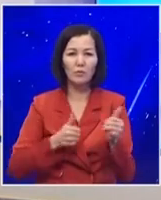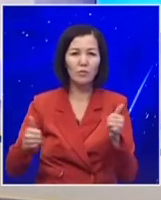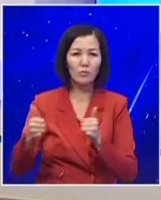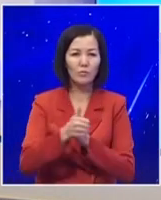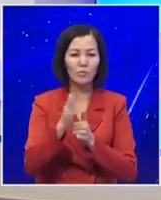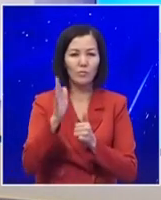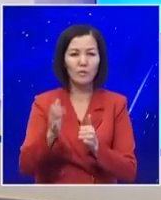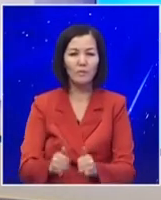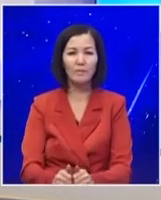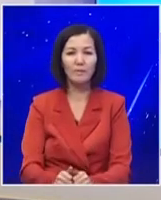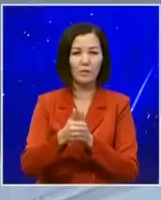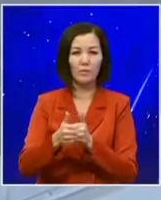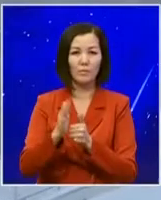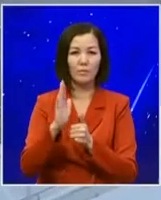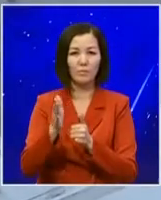жармақ.